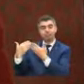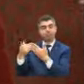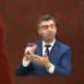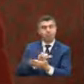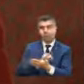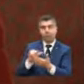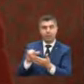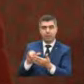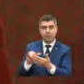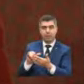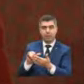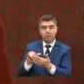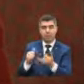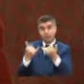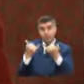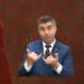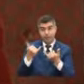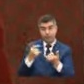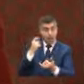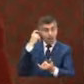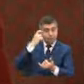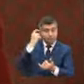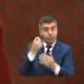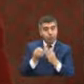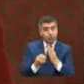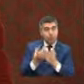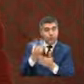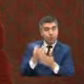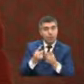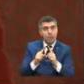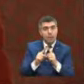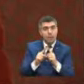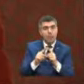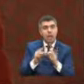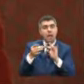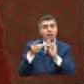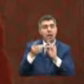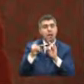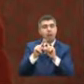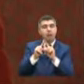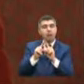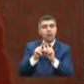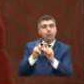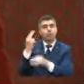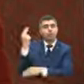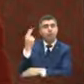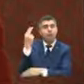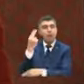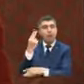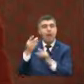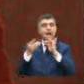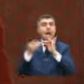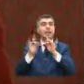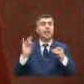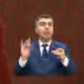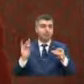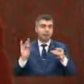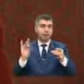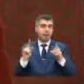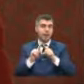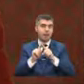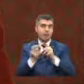من البناءات. نحن الآن نفكر في نموذج جديد، وهو الجامعات الافتراضية اللي غادي نبداوها في جوج ديال الجامعات إن شاء الله بكل